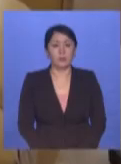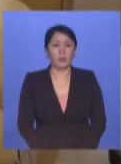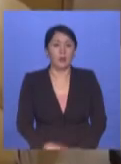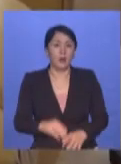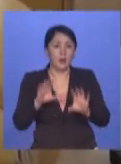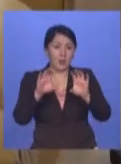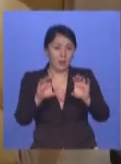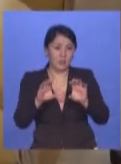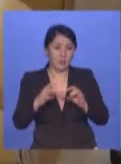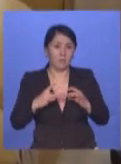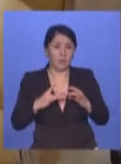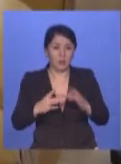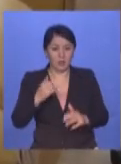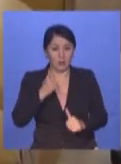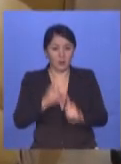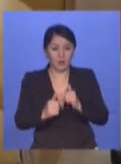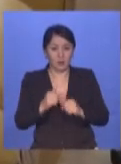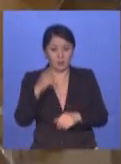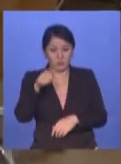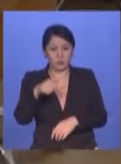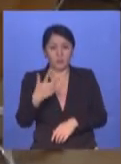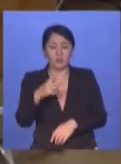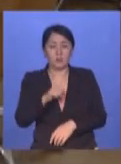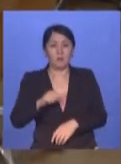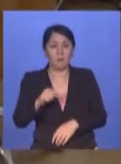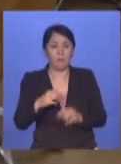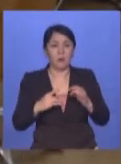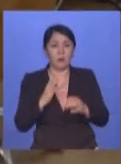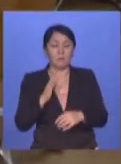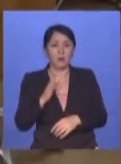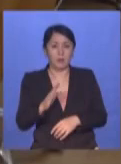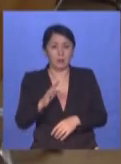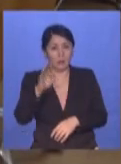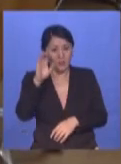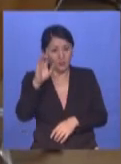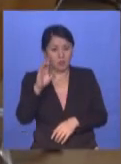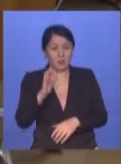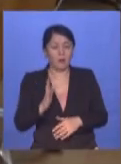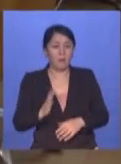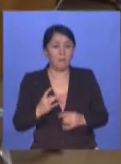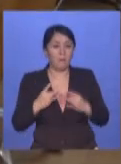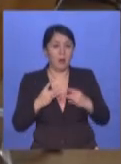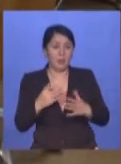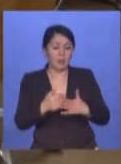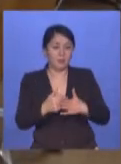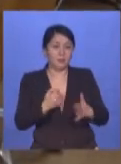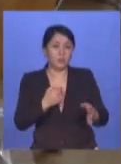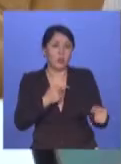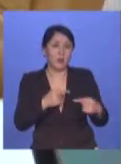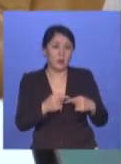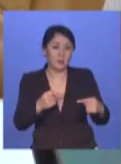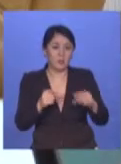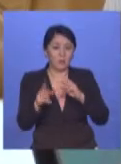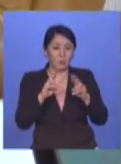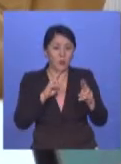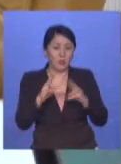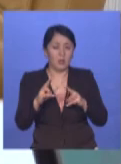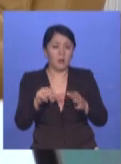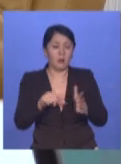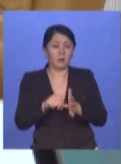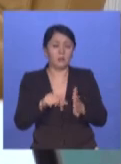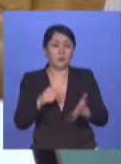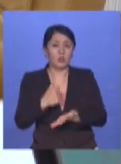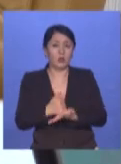Конституция күні Қазақстанда жыл сайын 30 тамызда аталып өтілетін мемлекеттік мереке. Атаулы күнің қарсаңында түрлі жиындар ұйымдастырылады. Бұл жиында